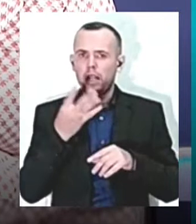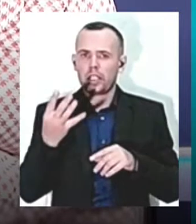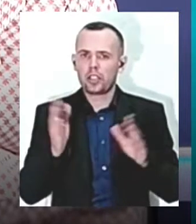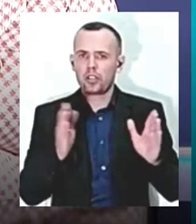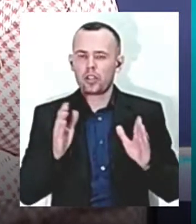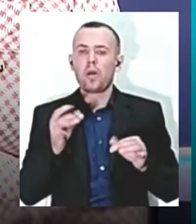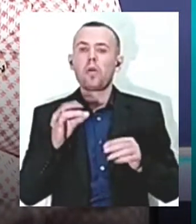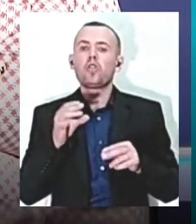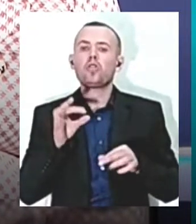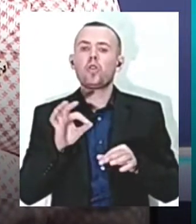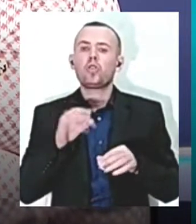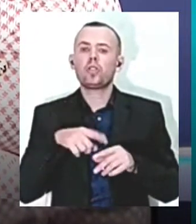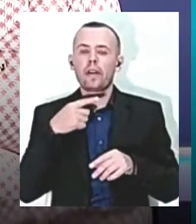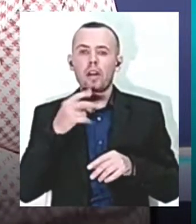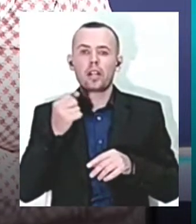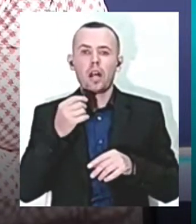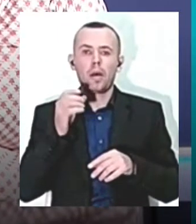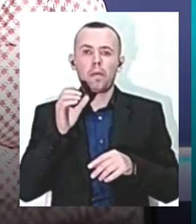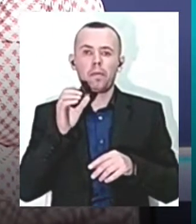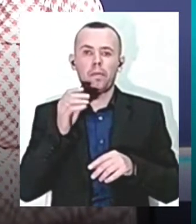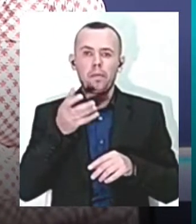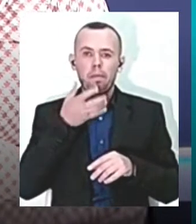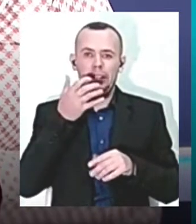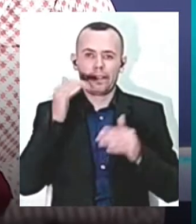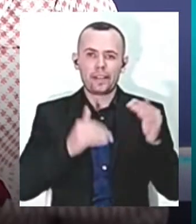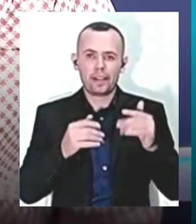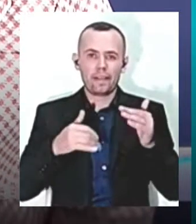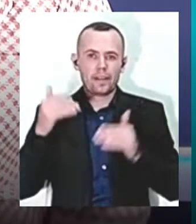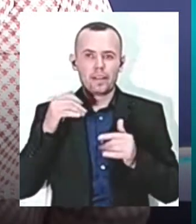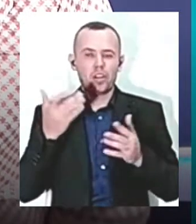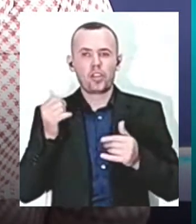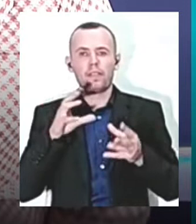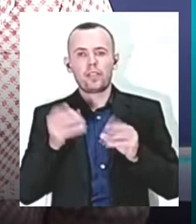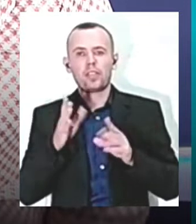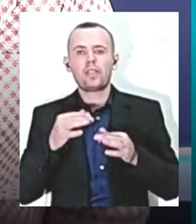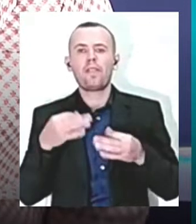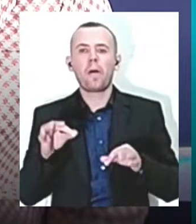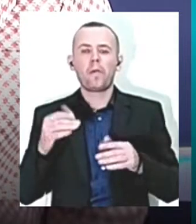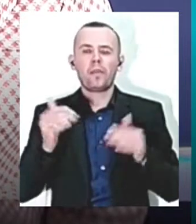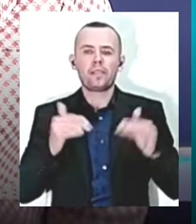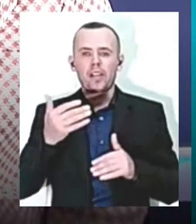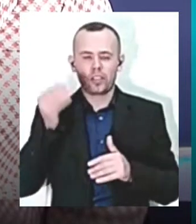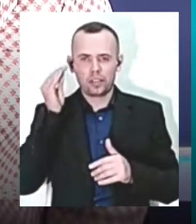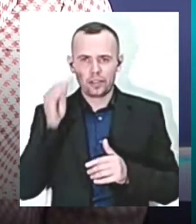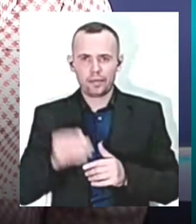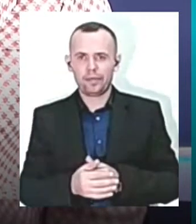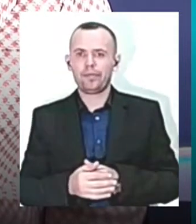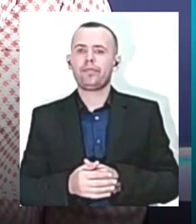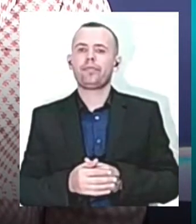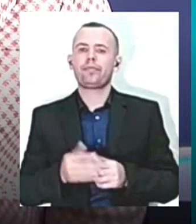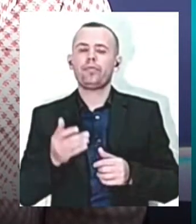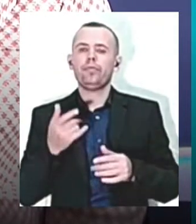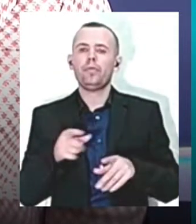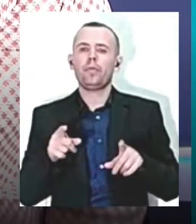півдні вищий рівень достатку громадян чи більша жага до свободи, на вашу думку? Знаєте, тут в такі запитання